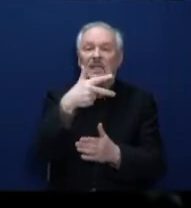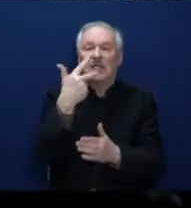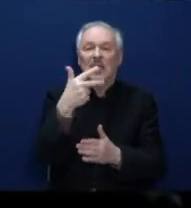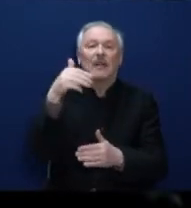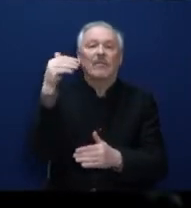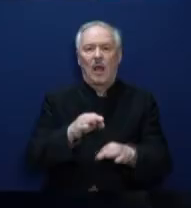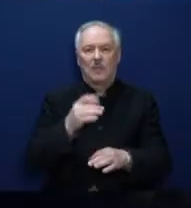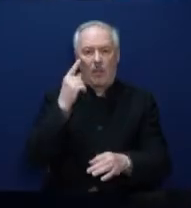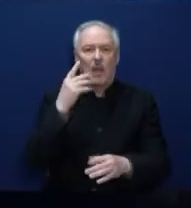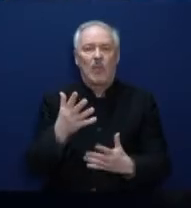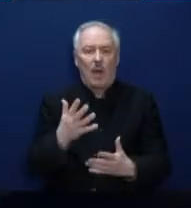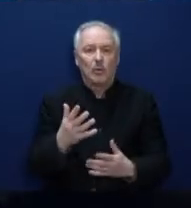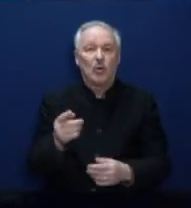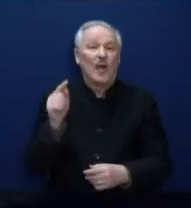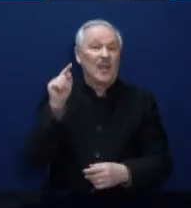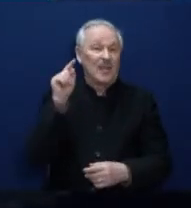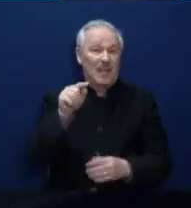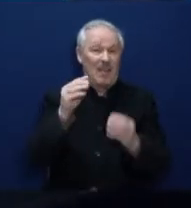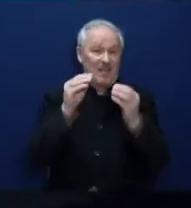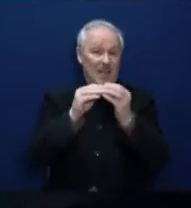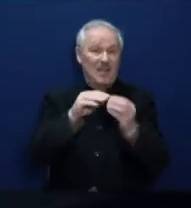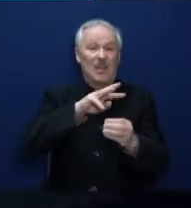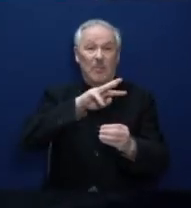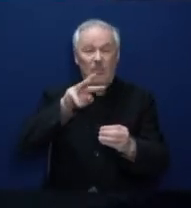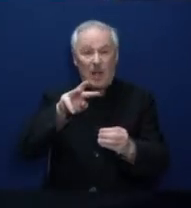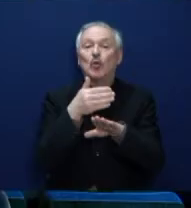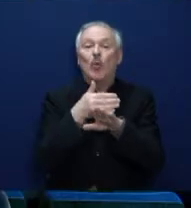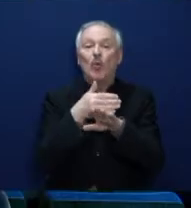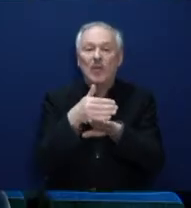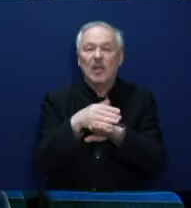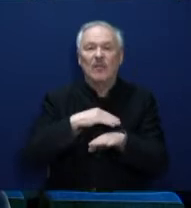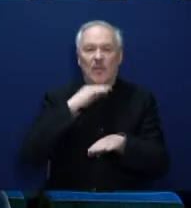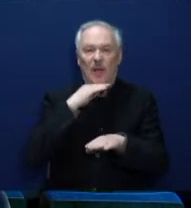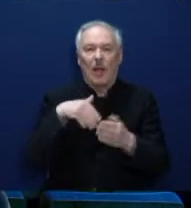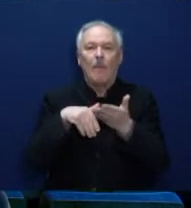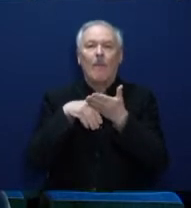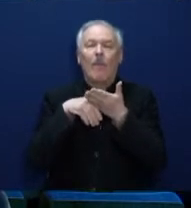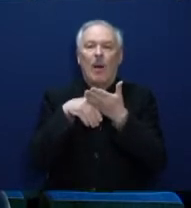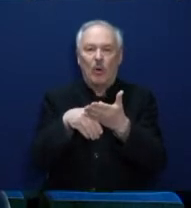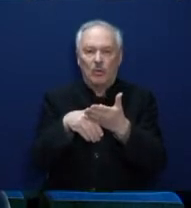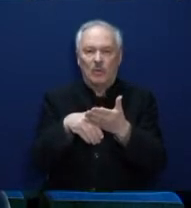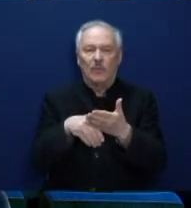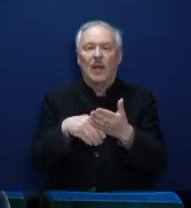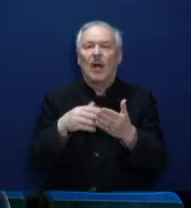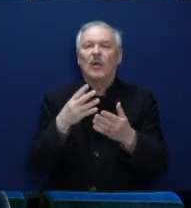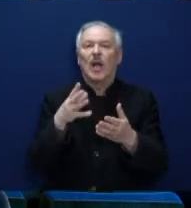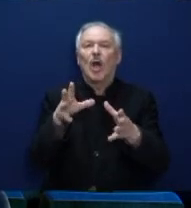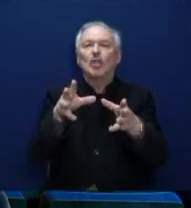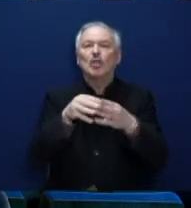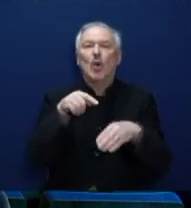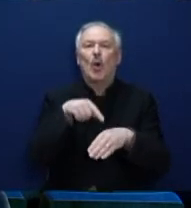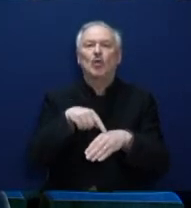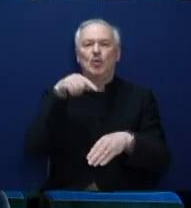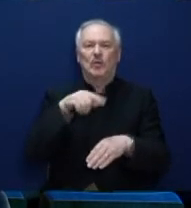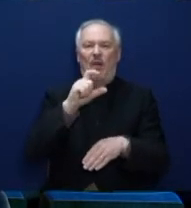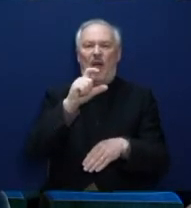очень важно донести до каждого жителя цель тех или иных преобразований. Должен быть элемент эмпатии.